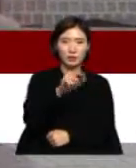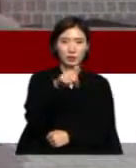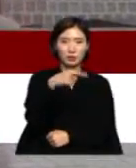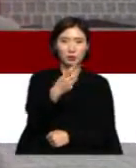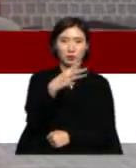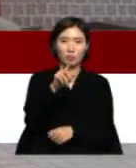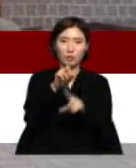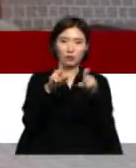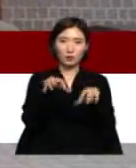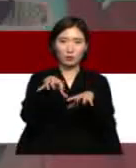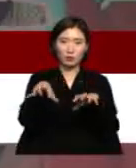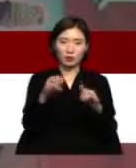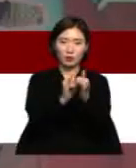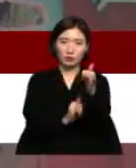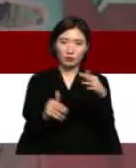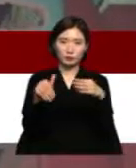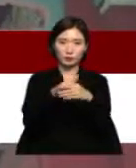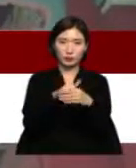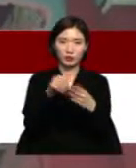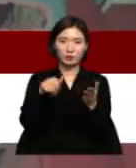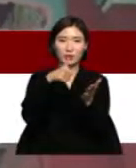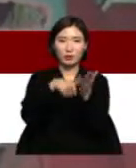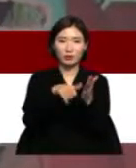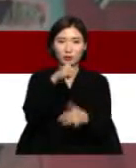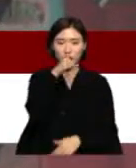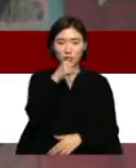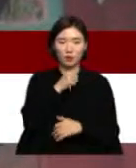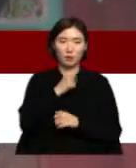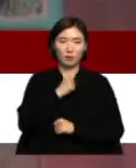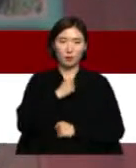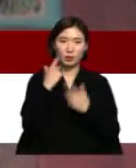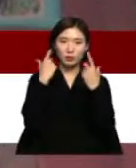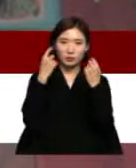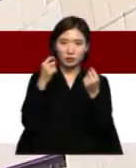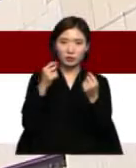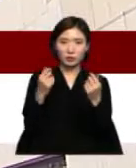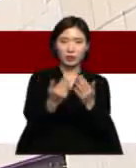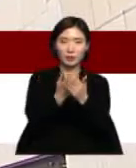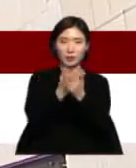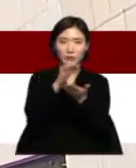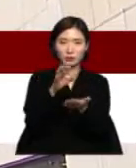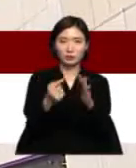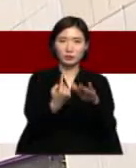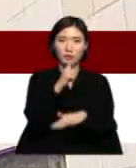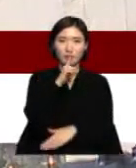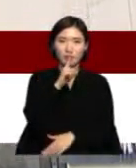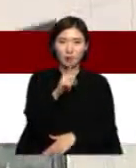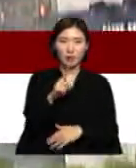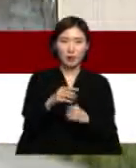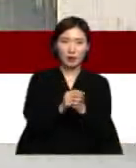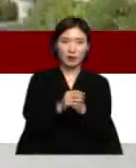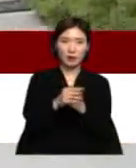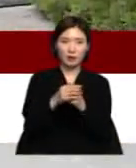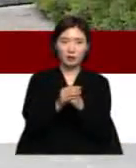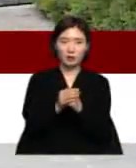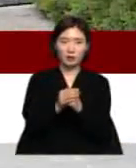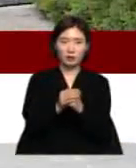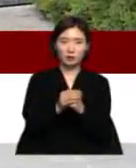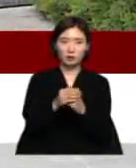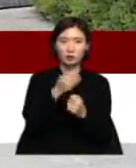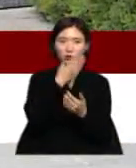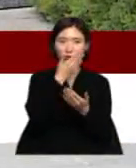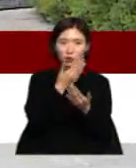역사 문화 자원이 분포해 있어 보존과 개발 가치가 높다는 겁니다. 종묘에서 남산까지 이어지는 주요